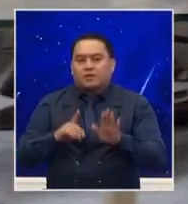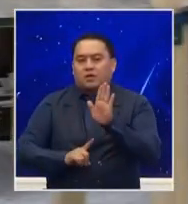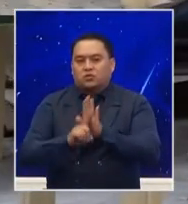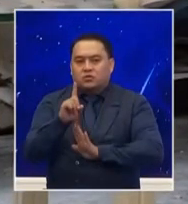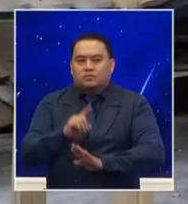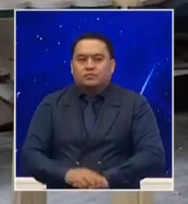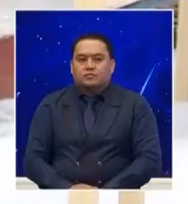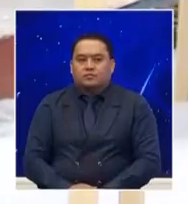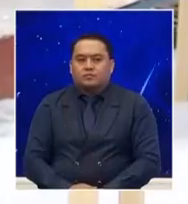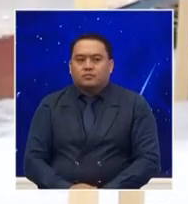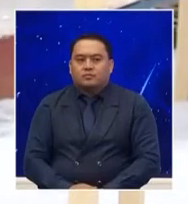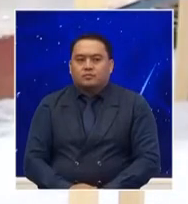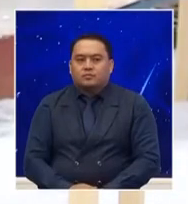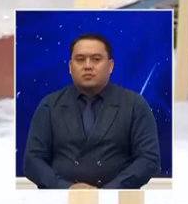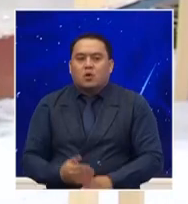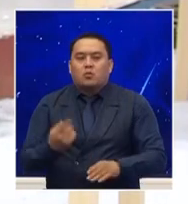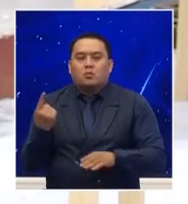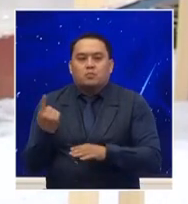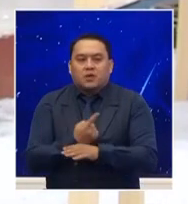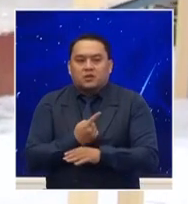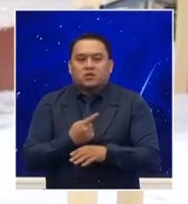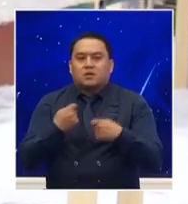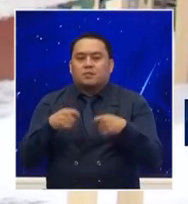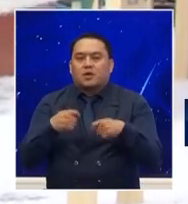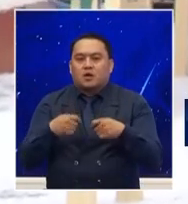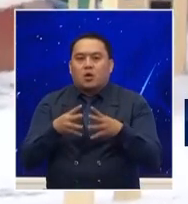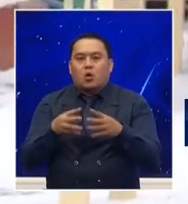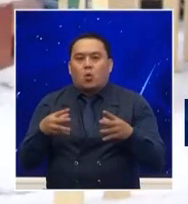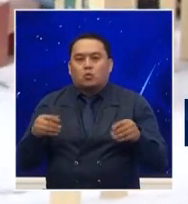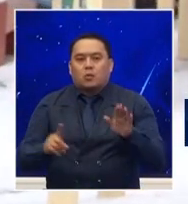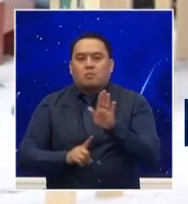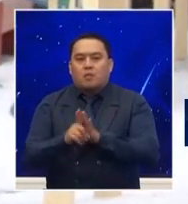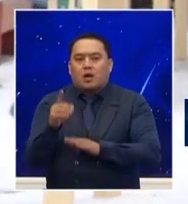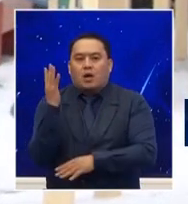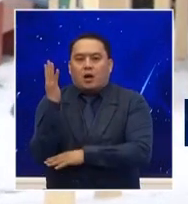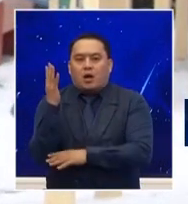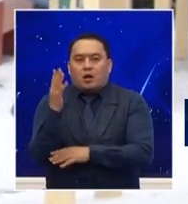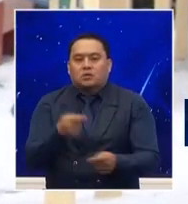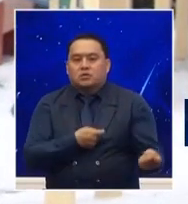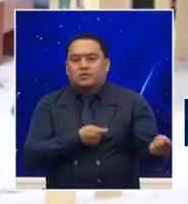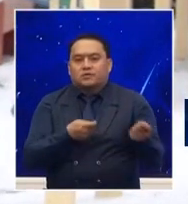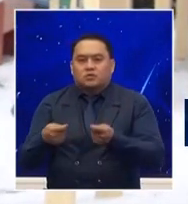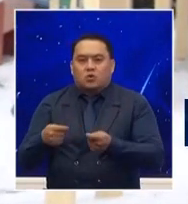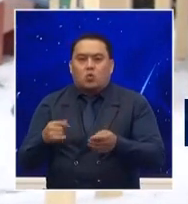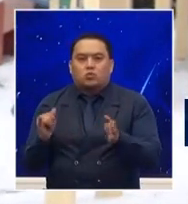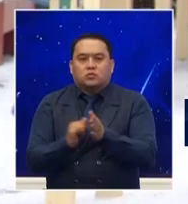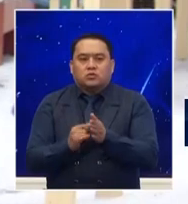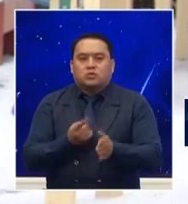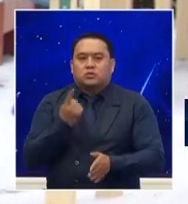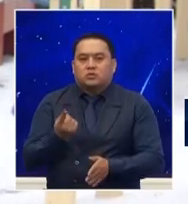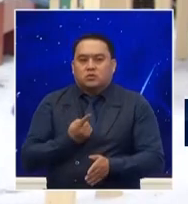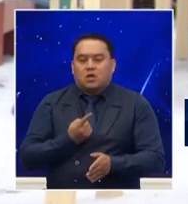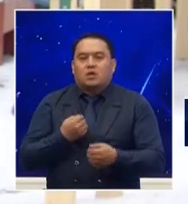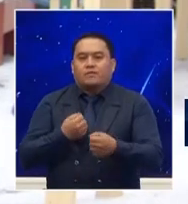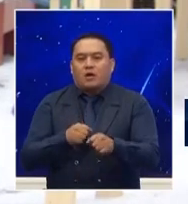Это только первые изделия. Бұл біздің алғашқы өнімдер. Көктемнен бастап ағаш оятын машиналар сатып алдық. Шеберханаға ұстады